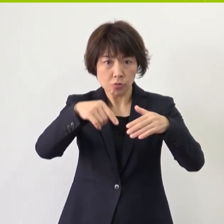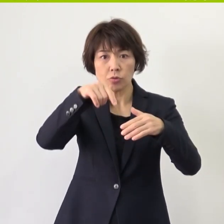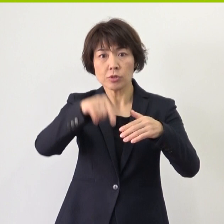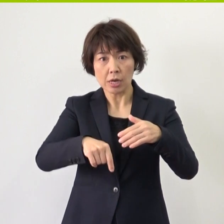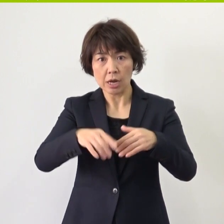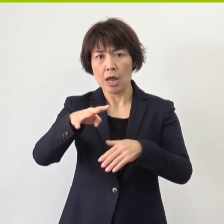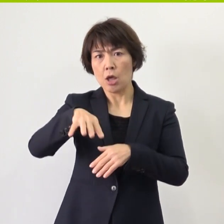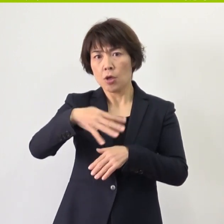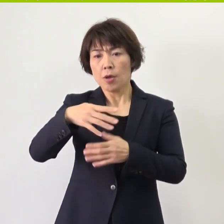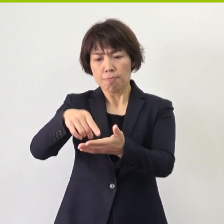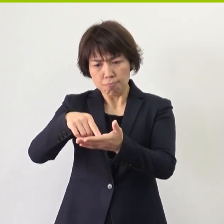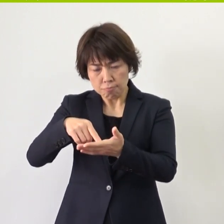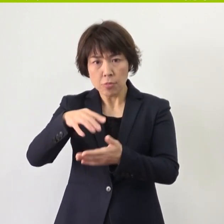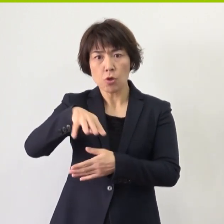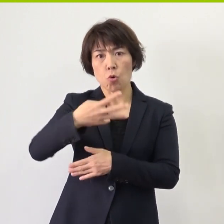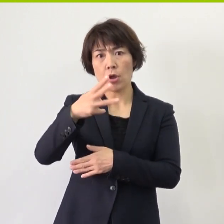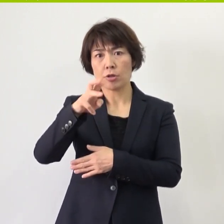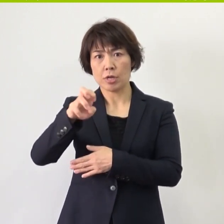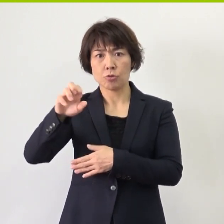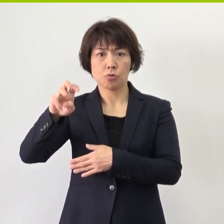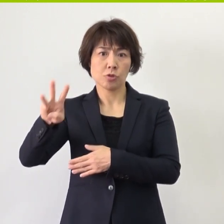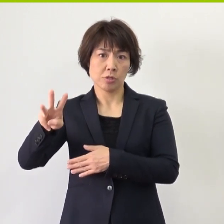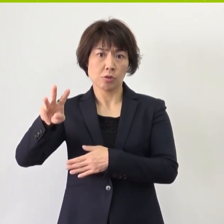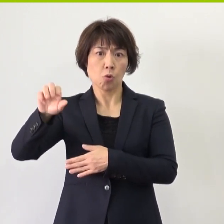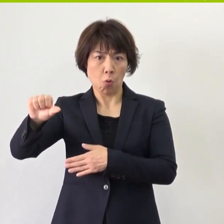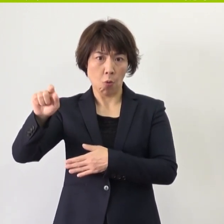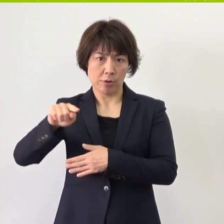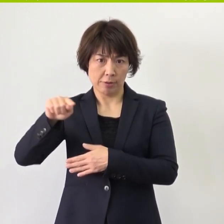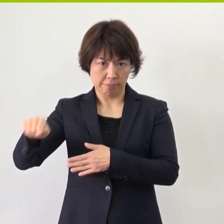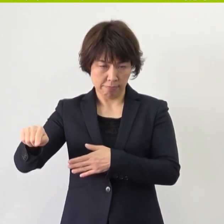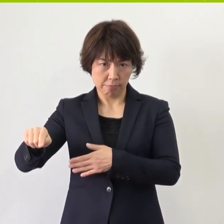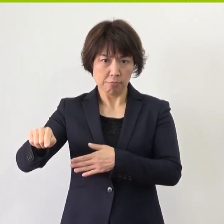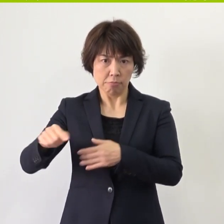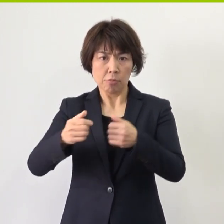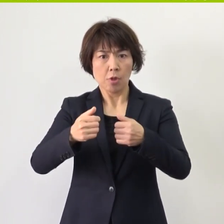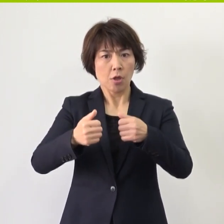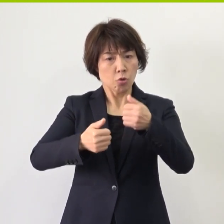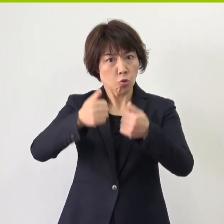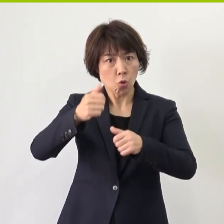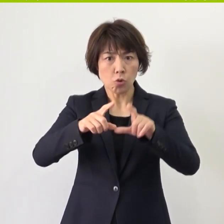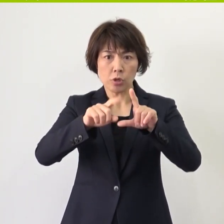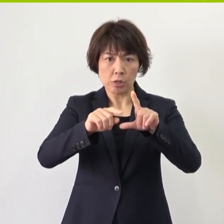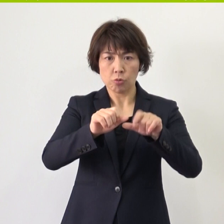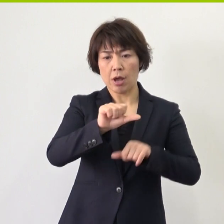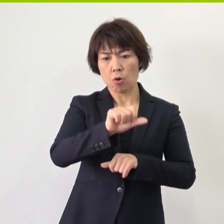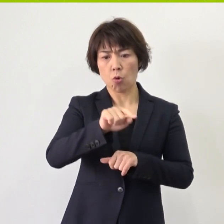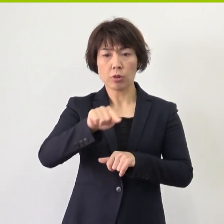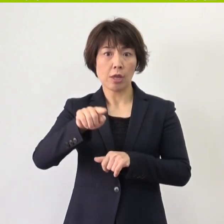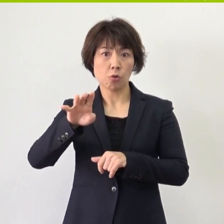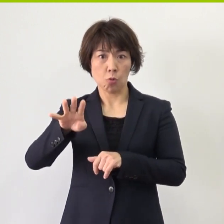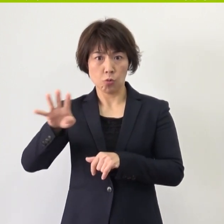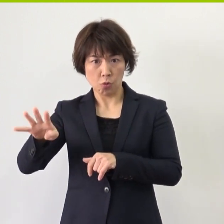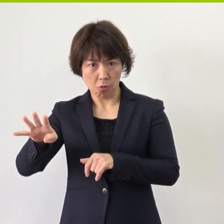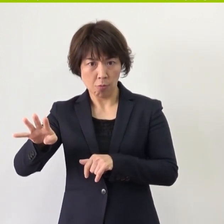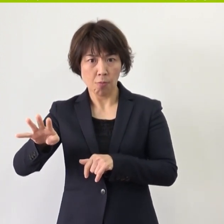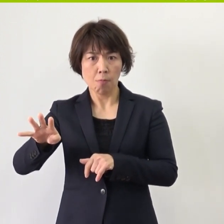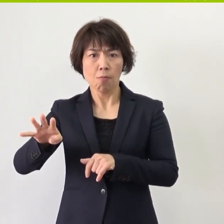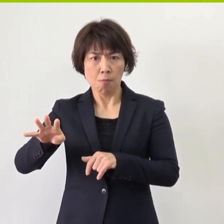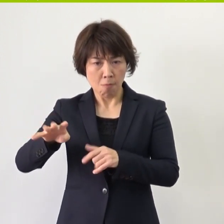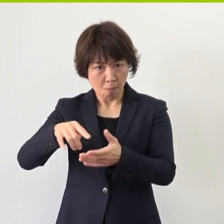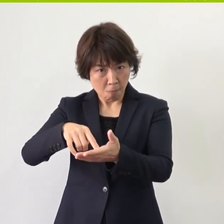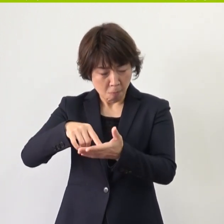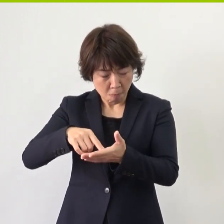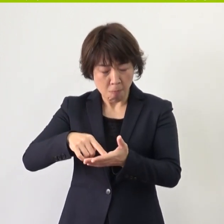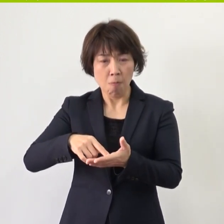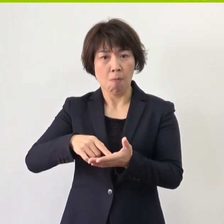に435人が出願していただき、競争率が 5.44 と大変期待